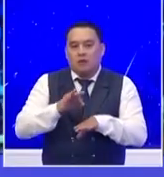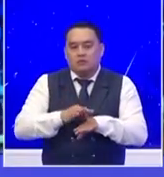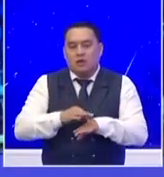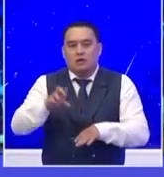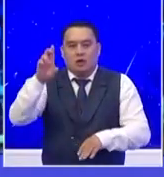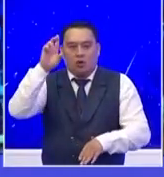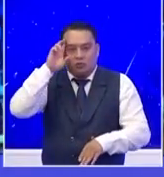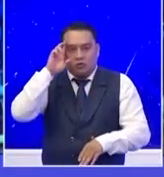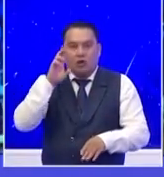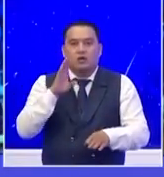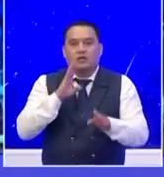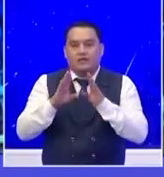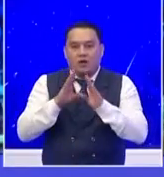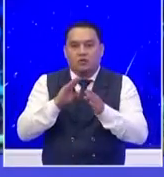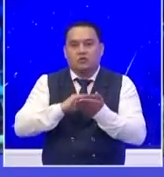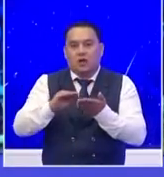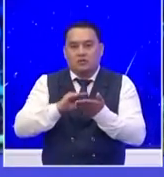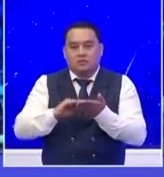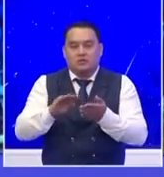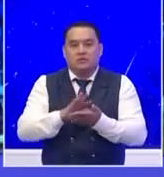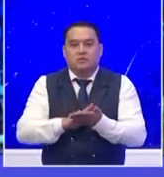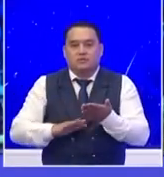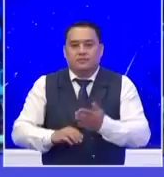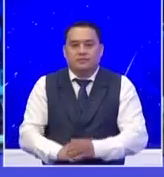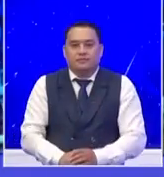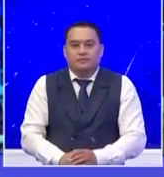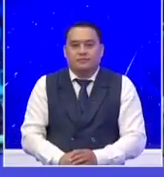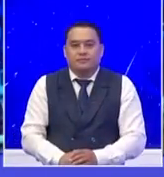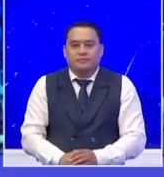мемлекет басшысы Твиттер парақшасына жазба қалдырды.